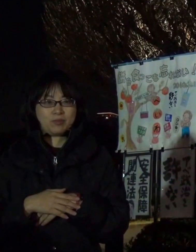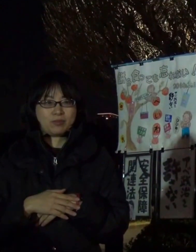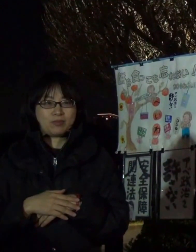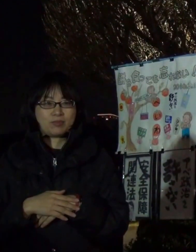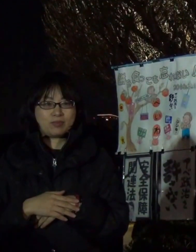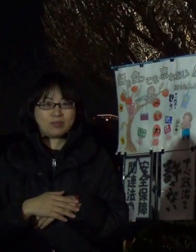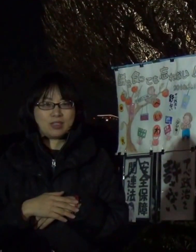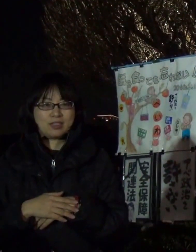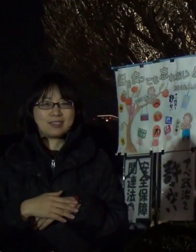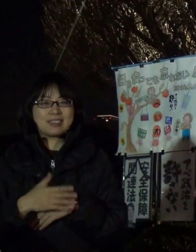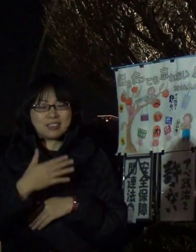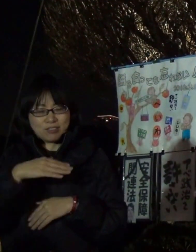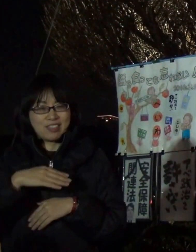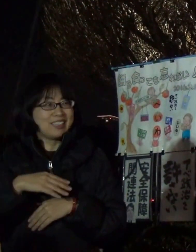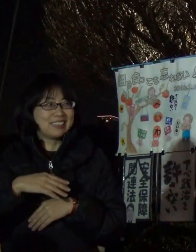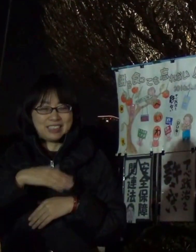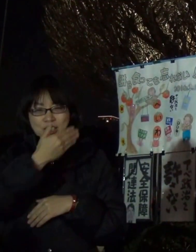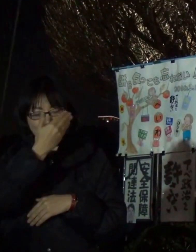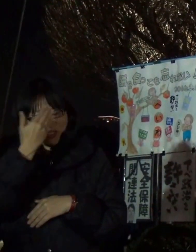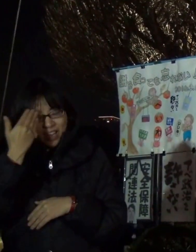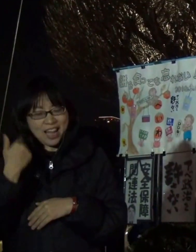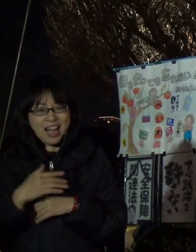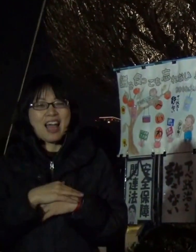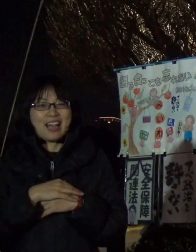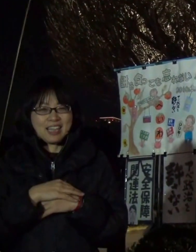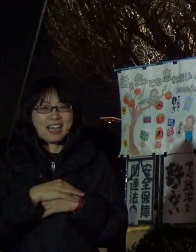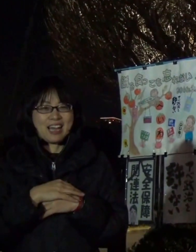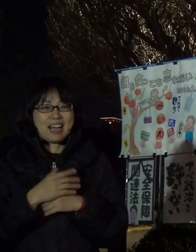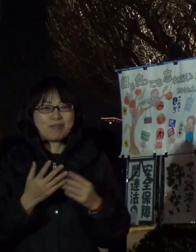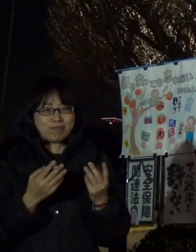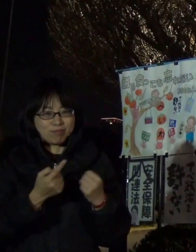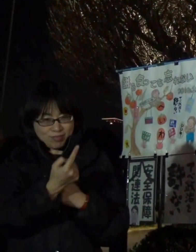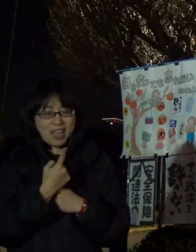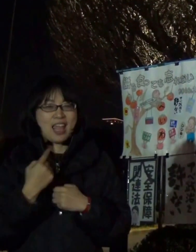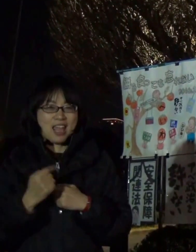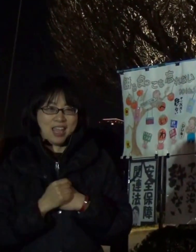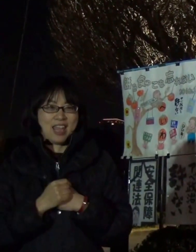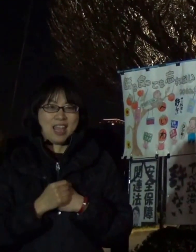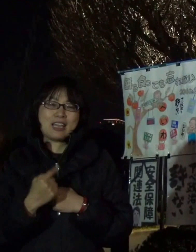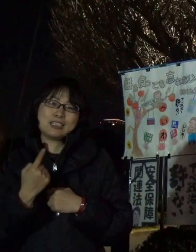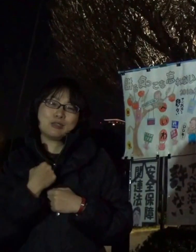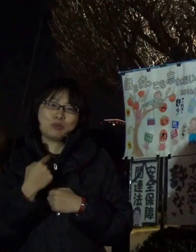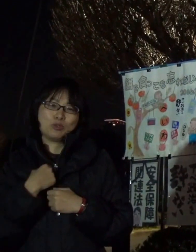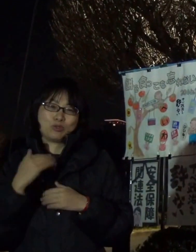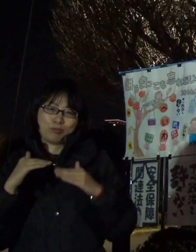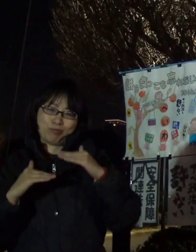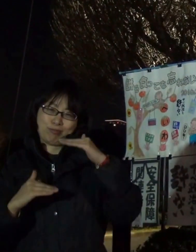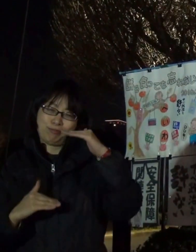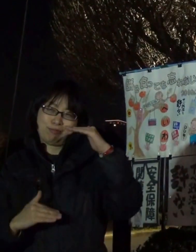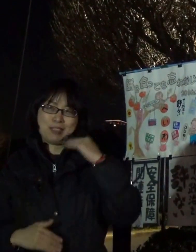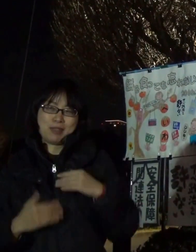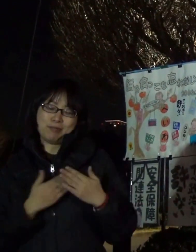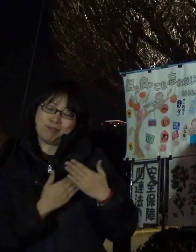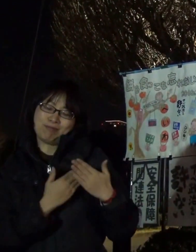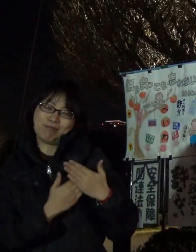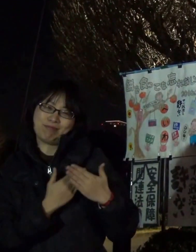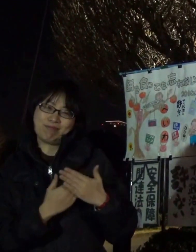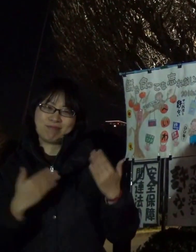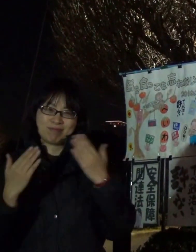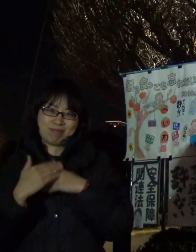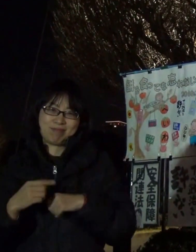すっごく若い方がいらしたので、私との差のギャップが大きすぎてちょっとドキドキしてしまうんですけ